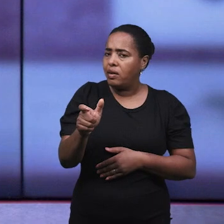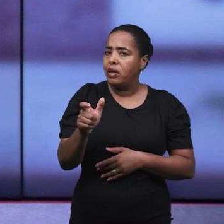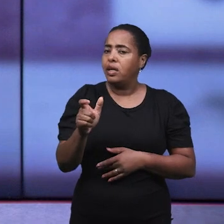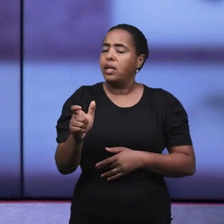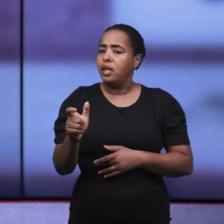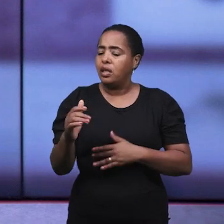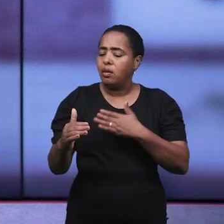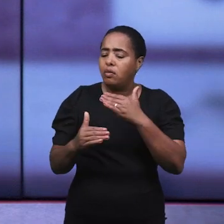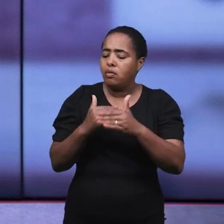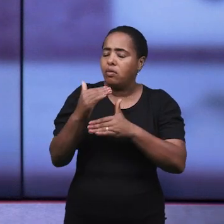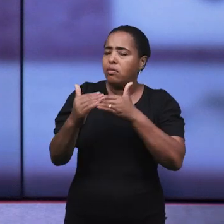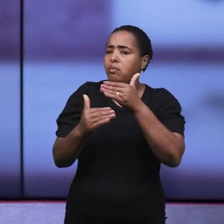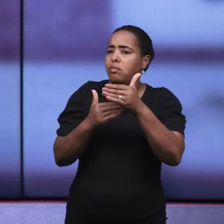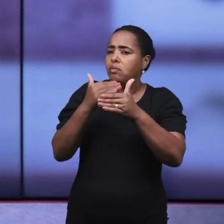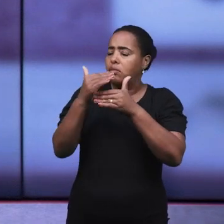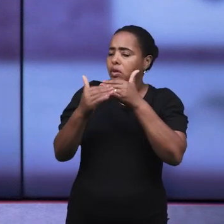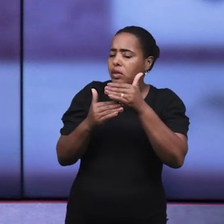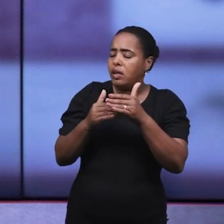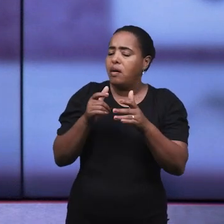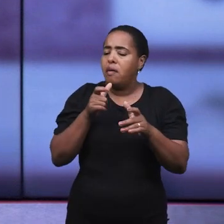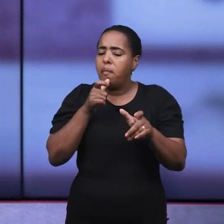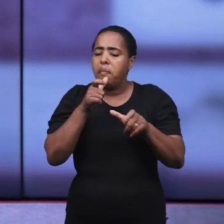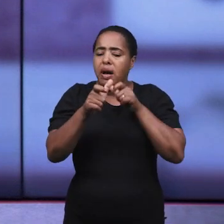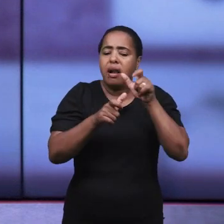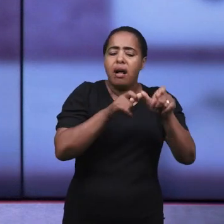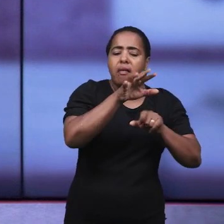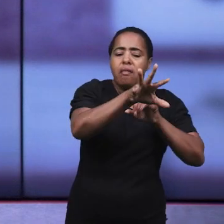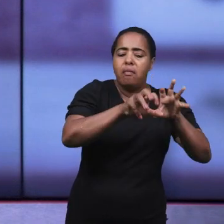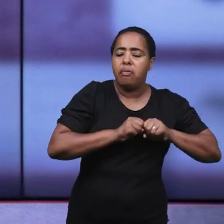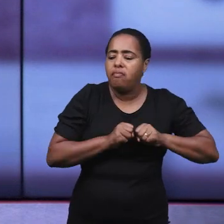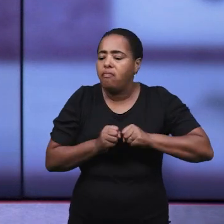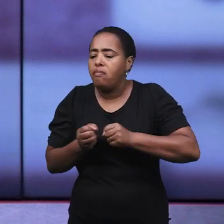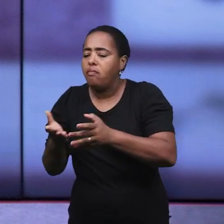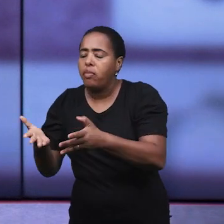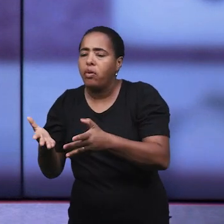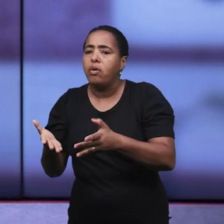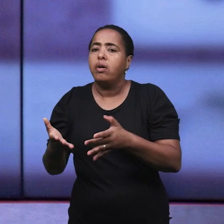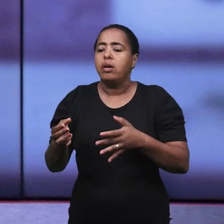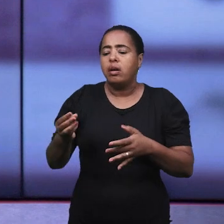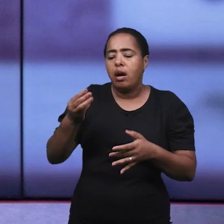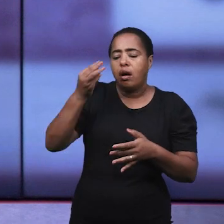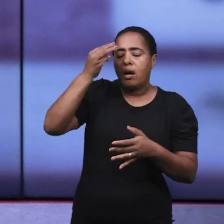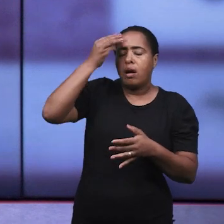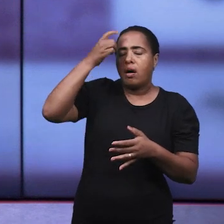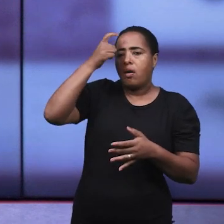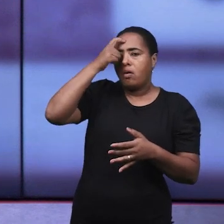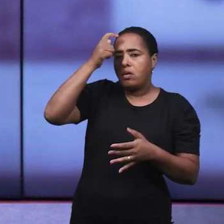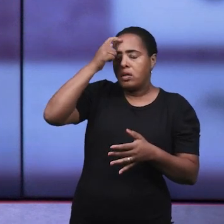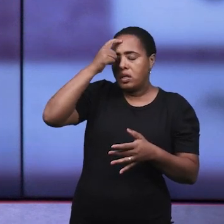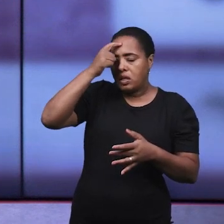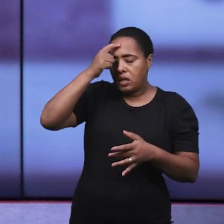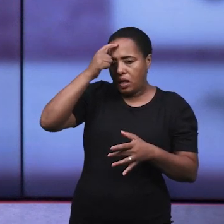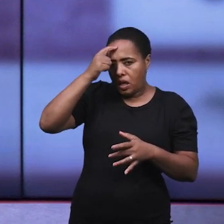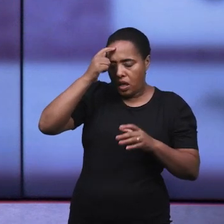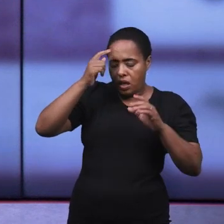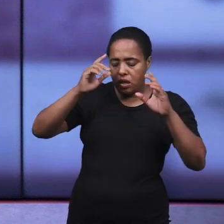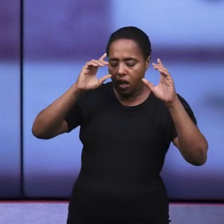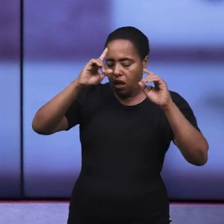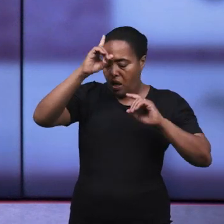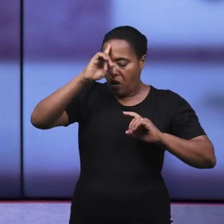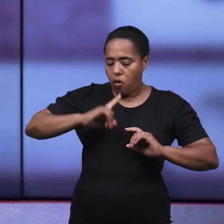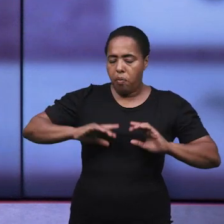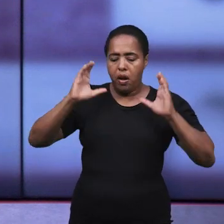nos mots, c'est dans ce processus d'interlocution avec les mots des autres que se passe la formation de la conscience et du